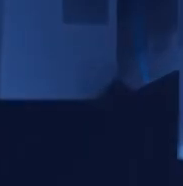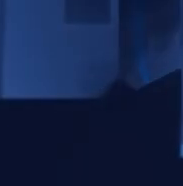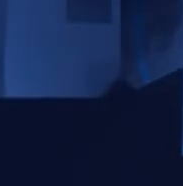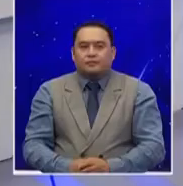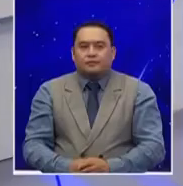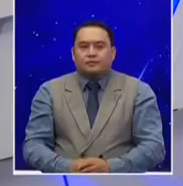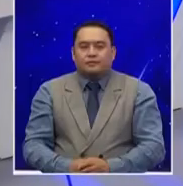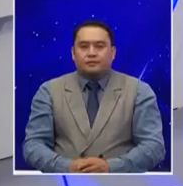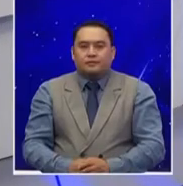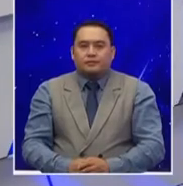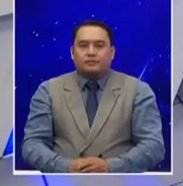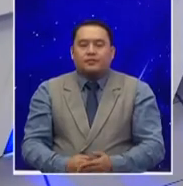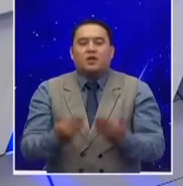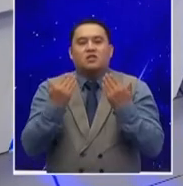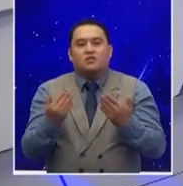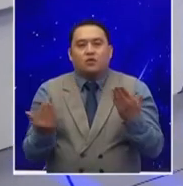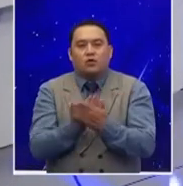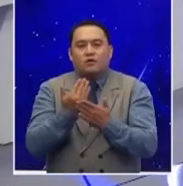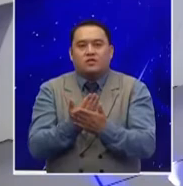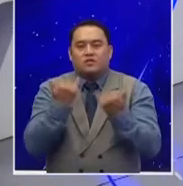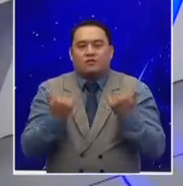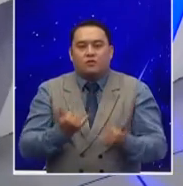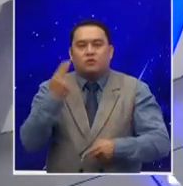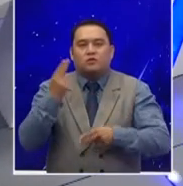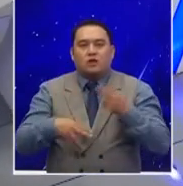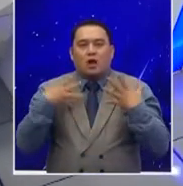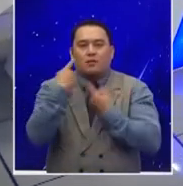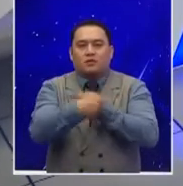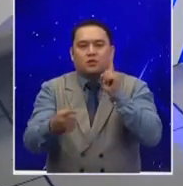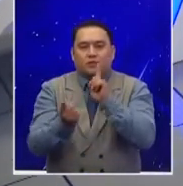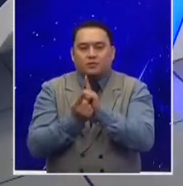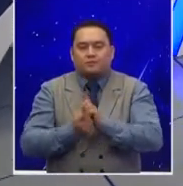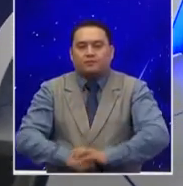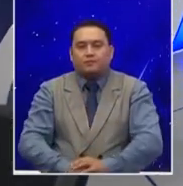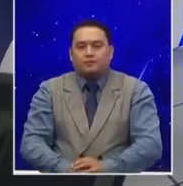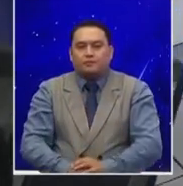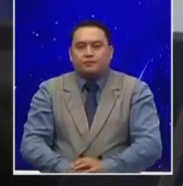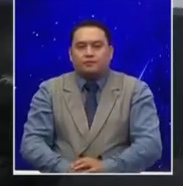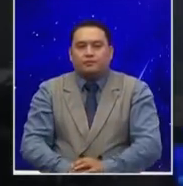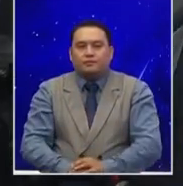Это были все новости к этому часу. Я с вами прощаюсь. До свидания.